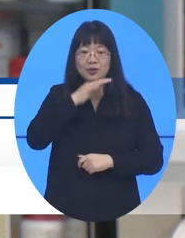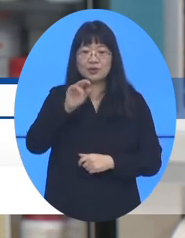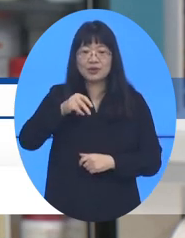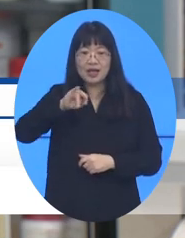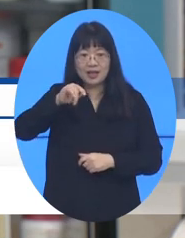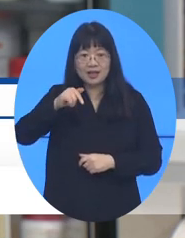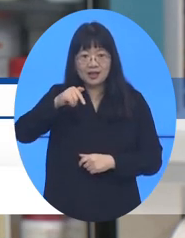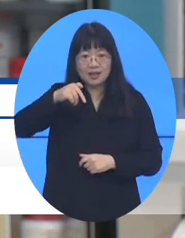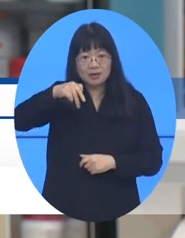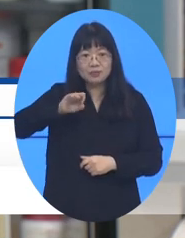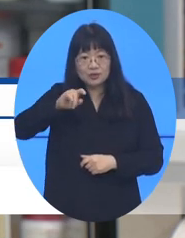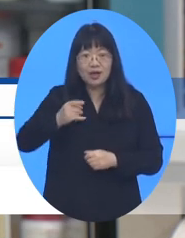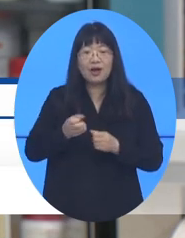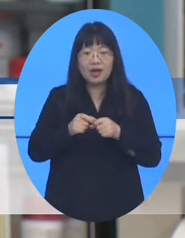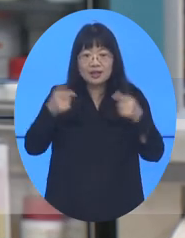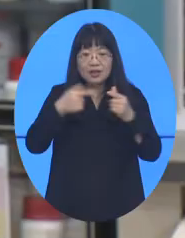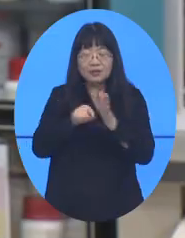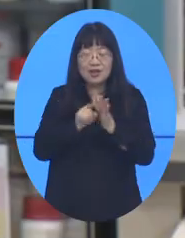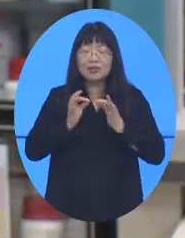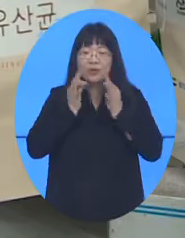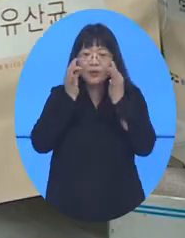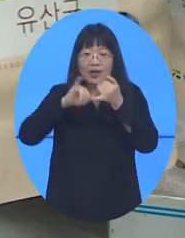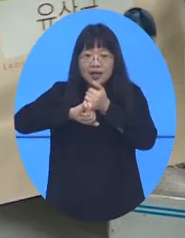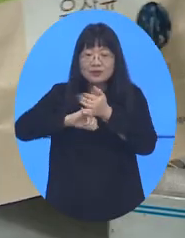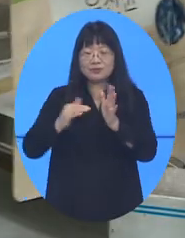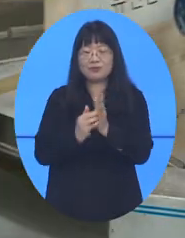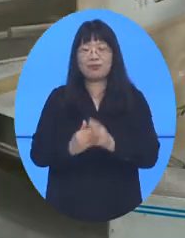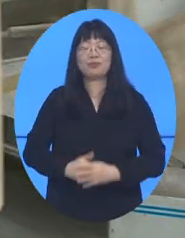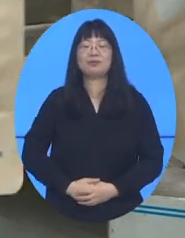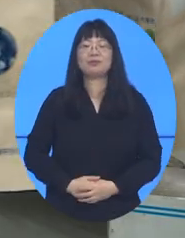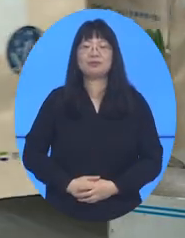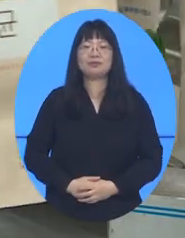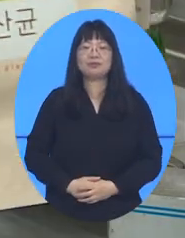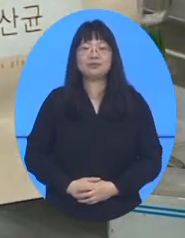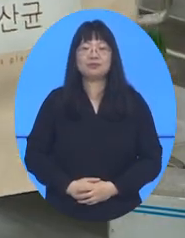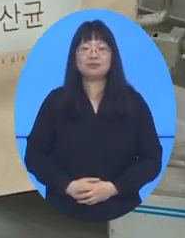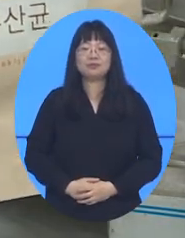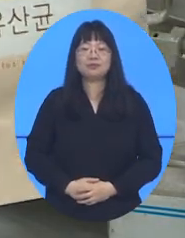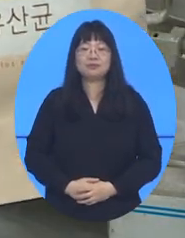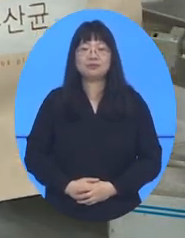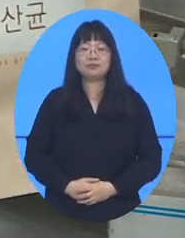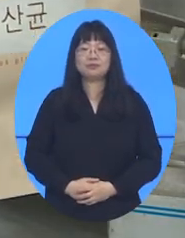공급을 위하여 최선의 노력을 다하겠습니다. 경기GTV 서문영입니다.